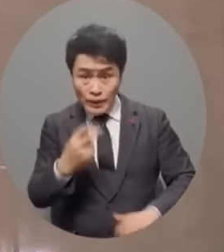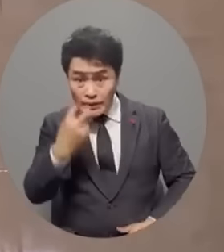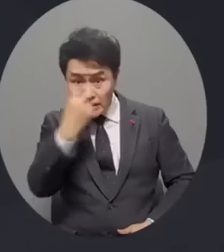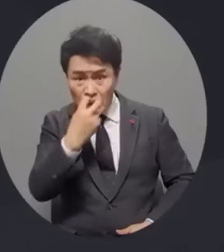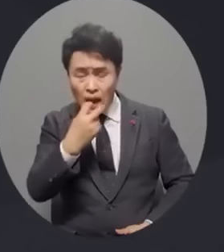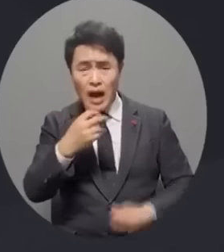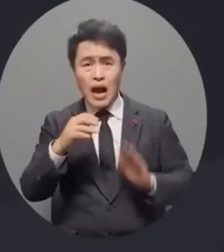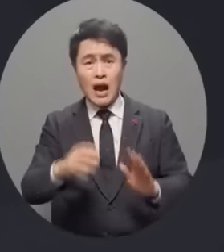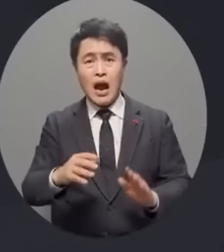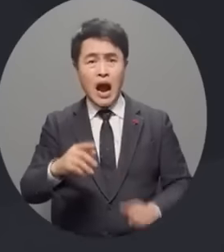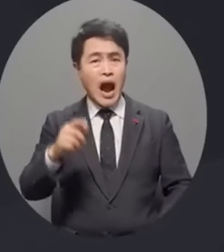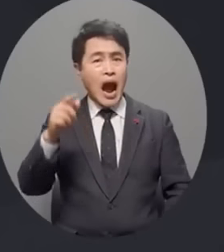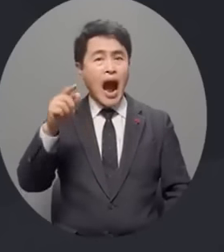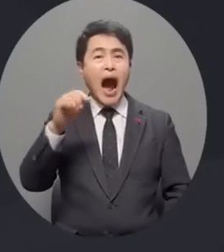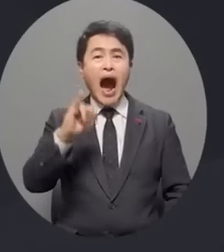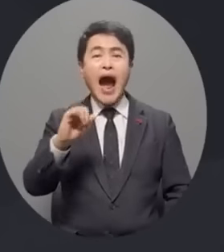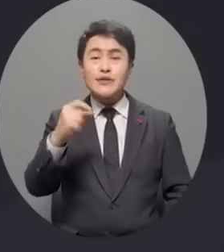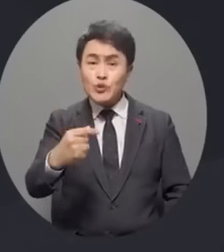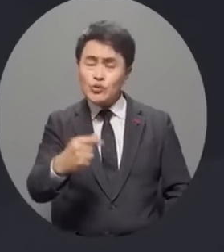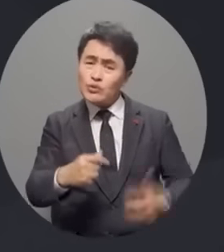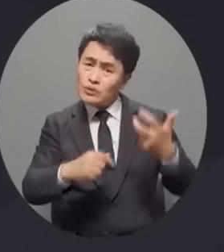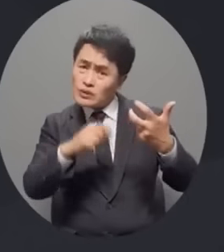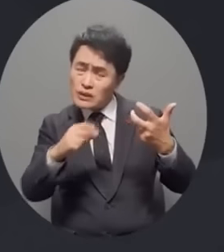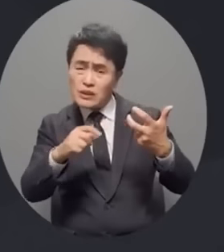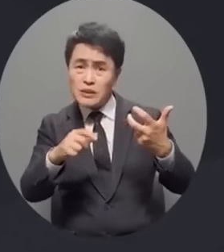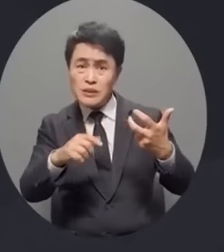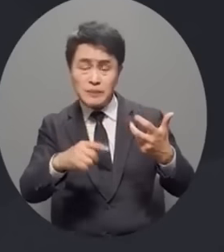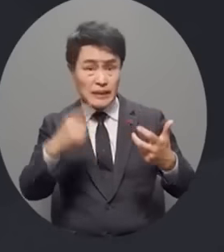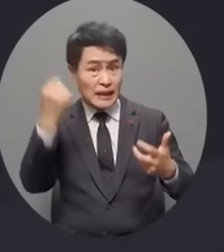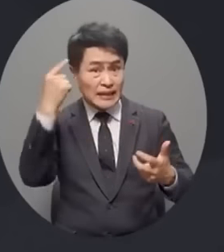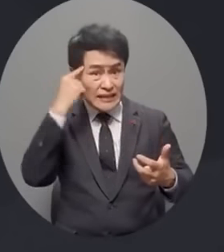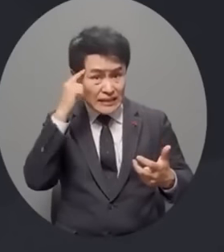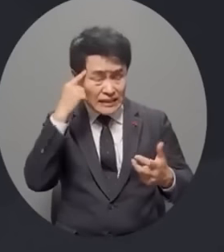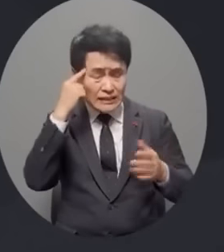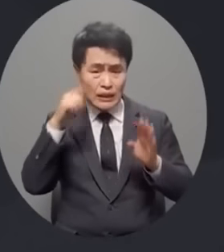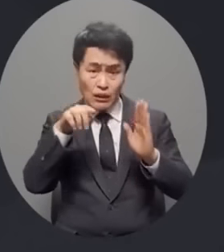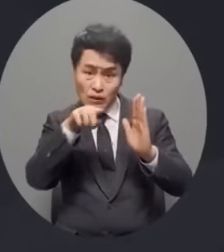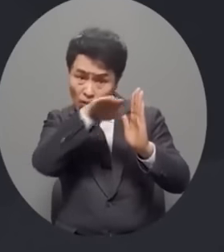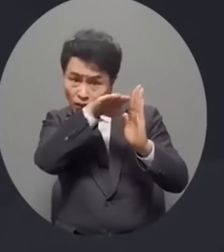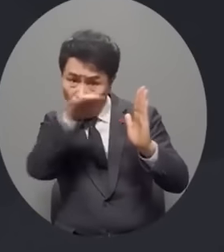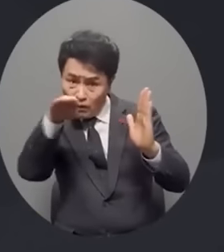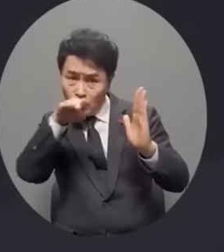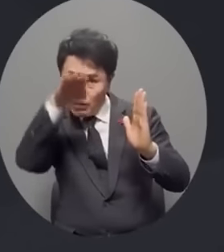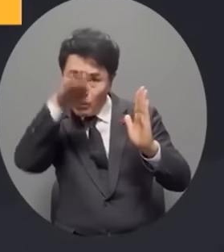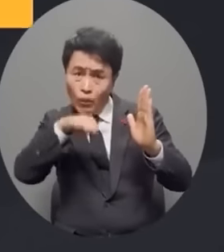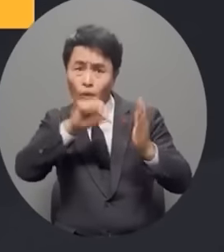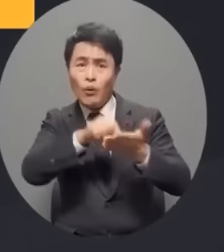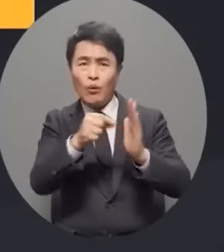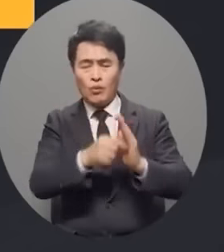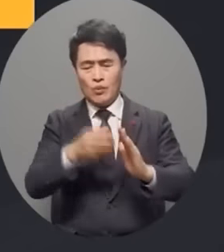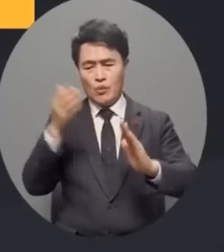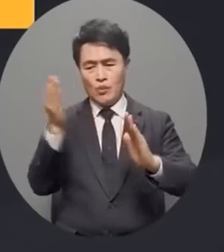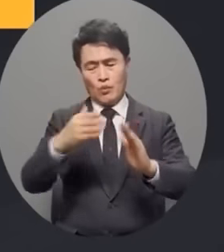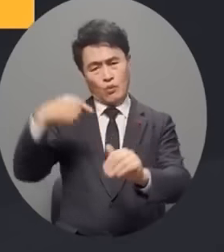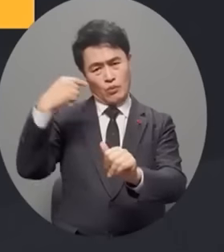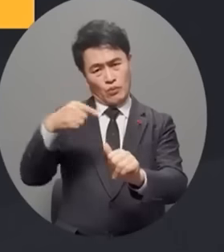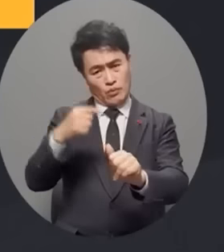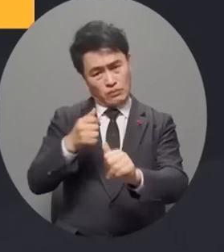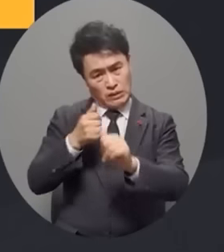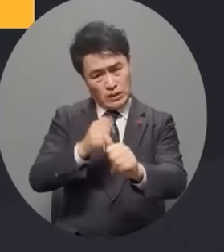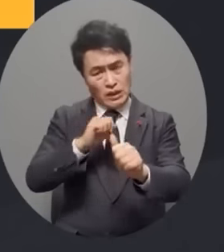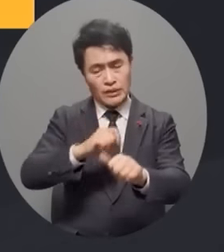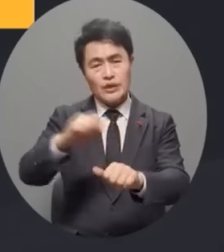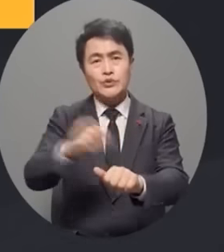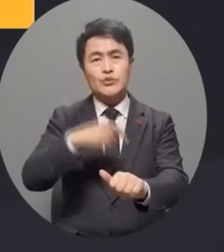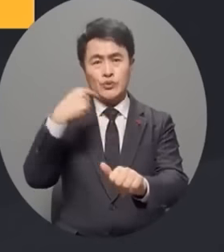받았는데 IQ 70 수준, 경계선 지능 판정을 받았습니다. 결과지엔 공교육을 따라잡기 어려워